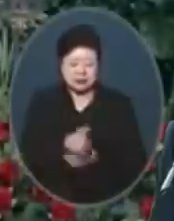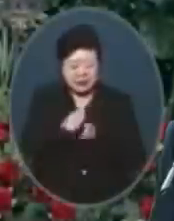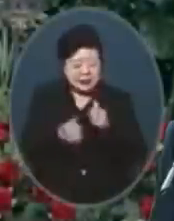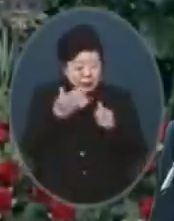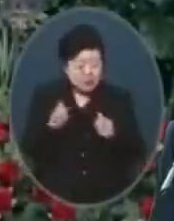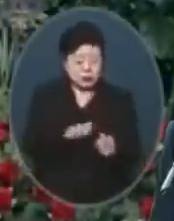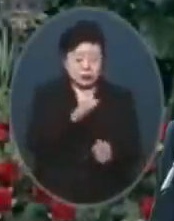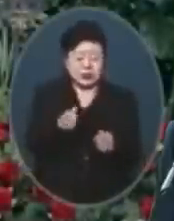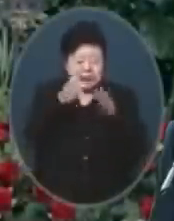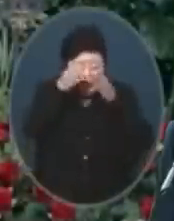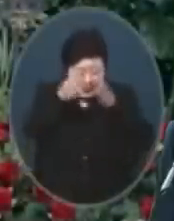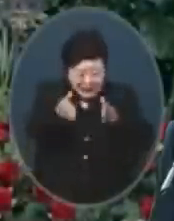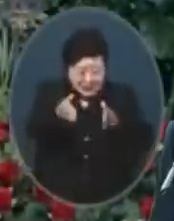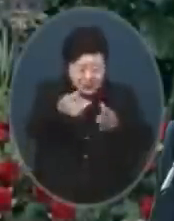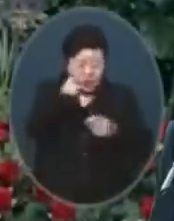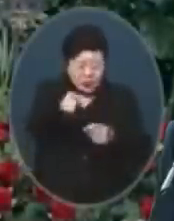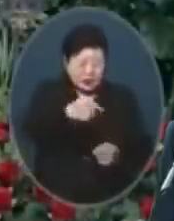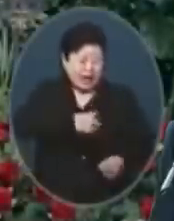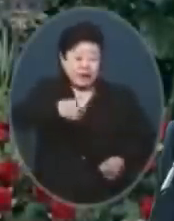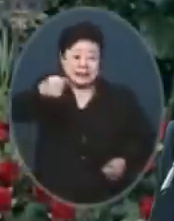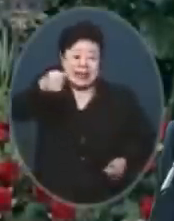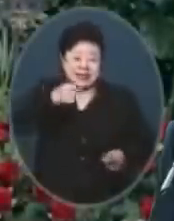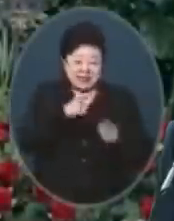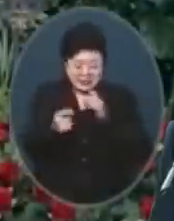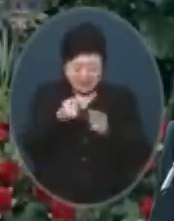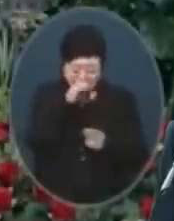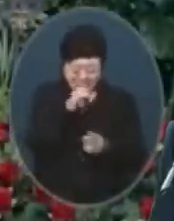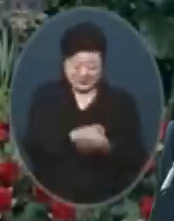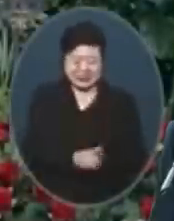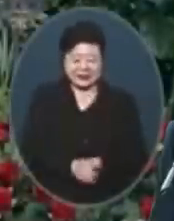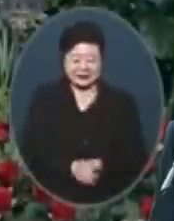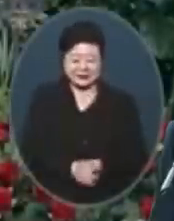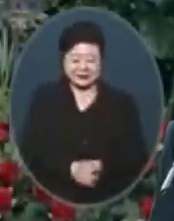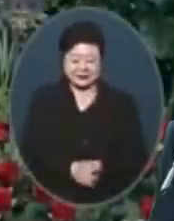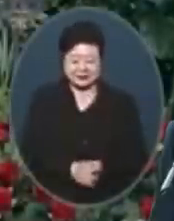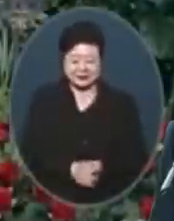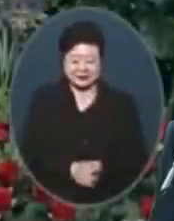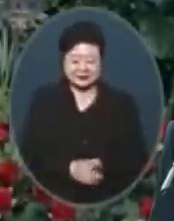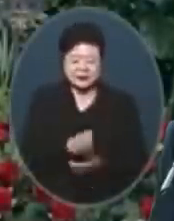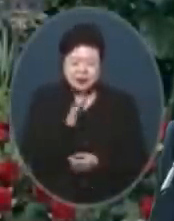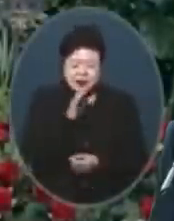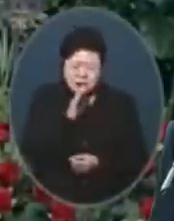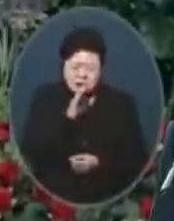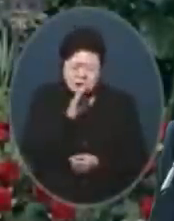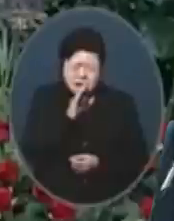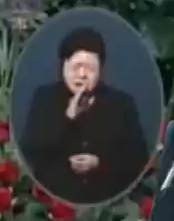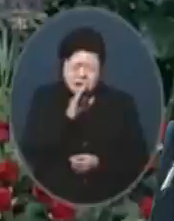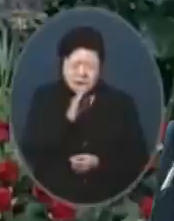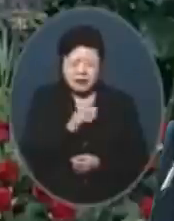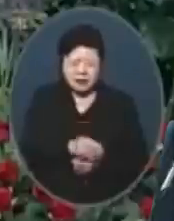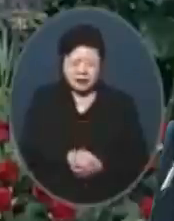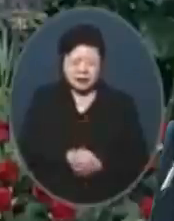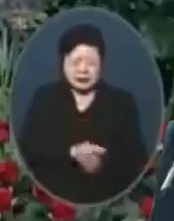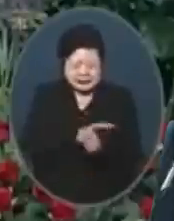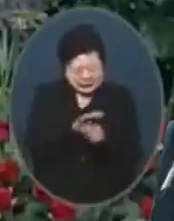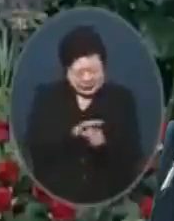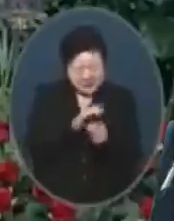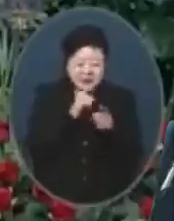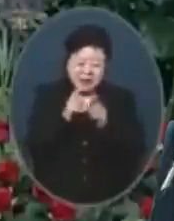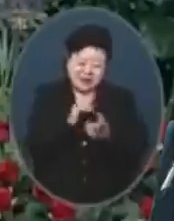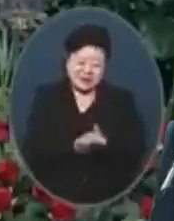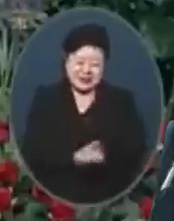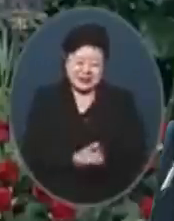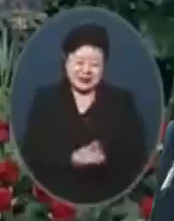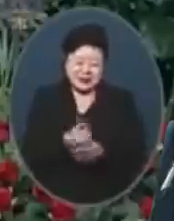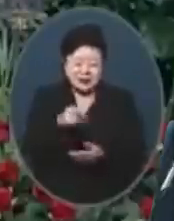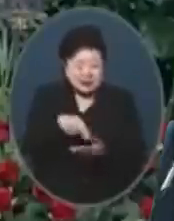하나님께서 우리를 향해 너는 내 것이다 라고 말씀하시면 이 얼마나 다정한 말입니까? 그러므로